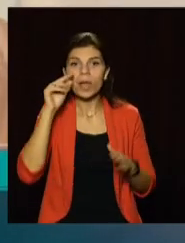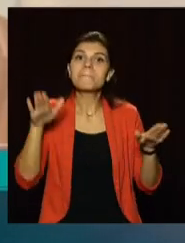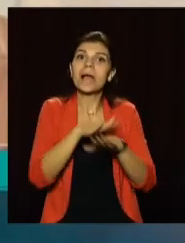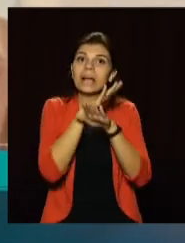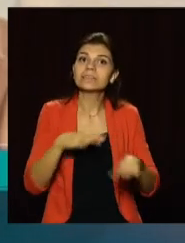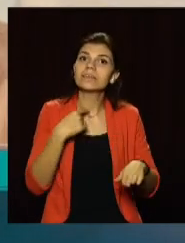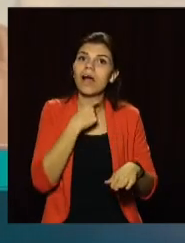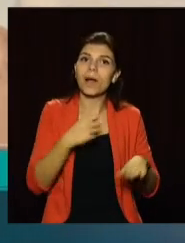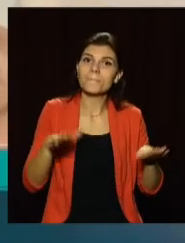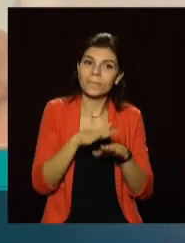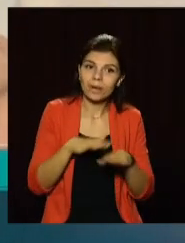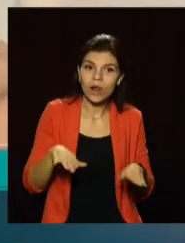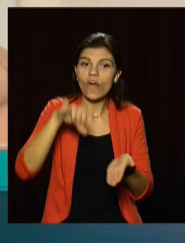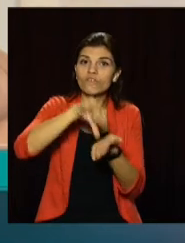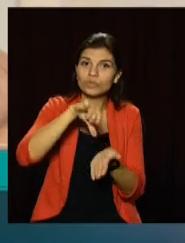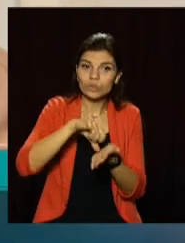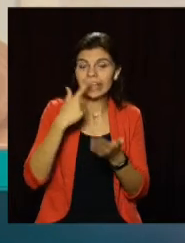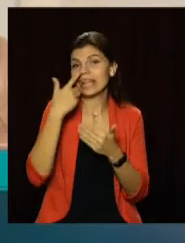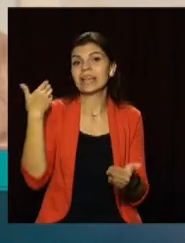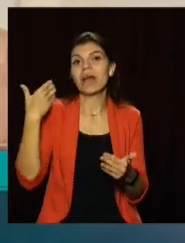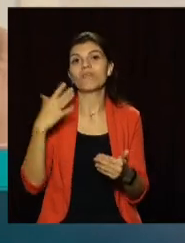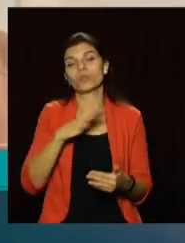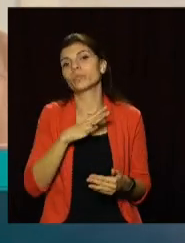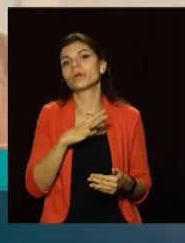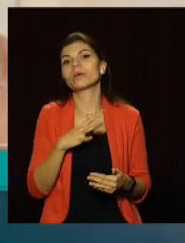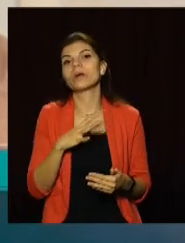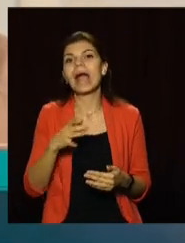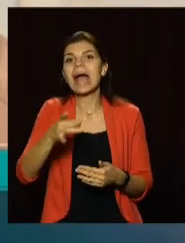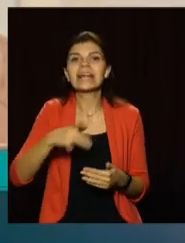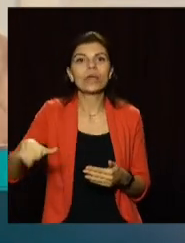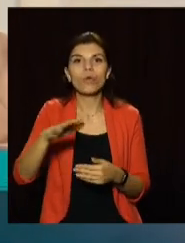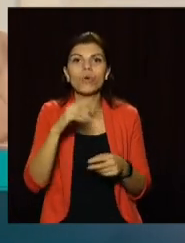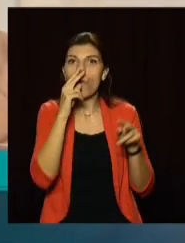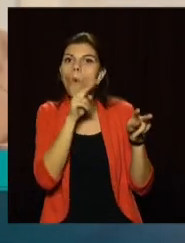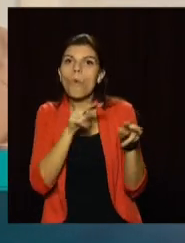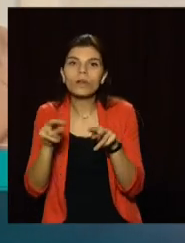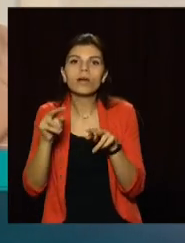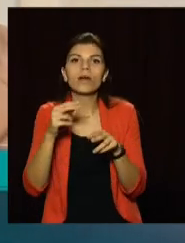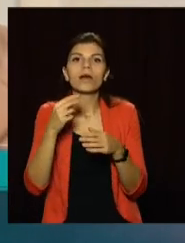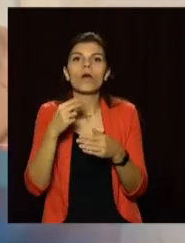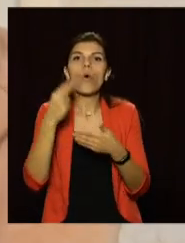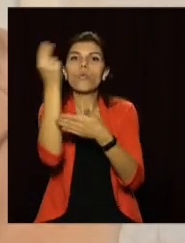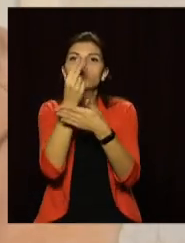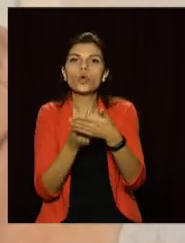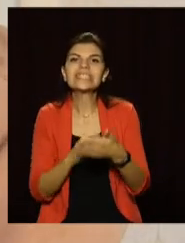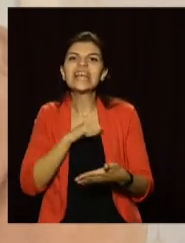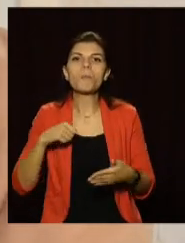пісні, ми виступаємо. Нещодавно був районний огляд художньої